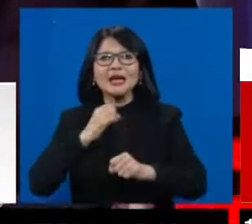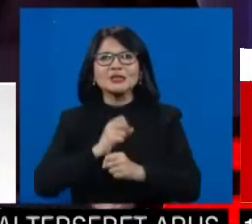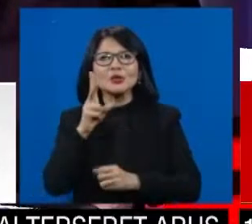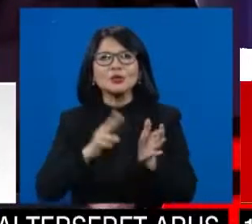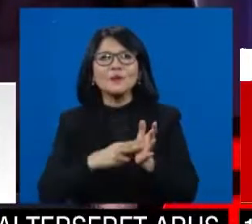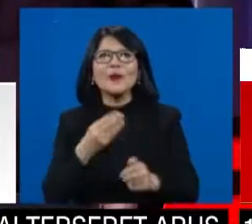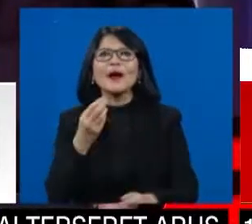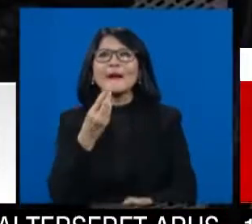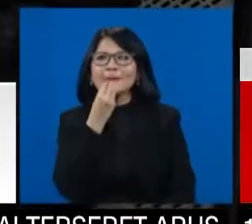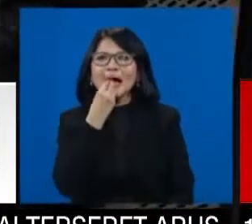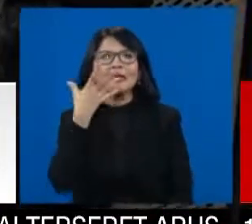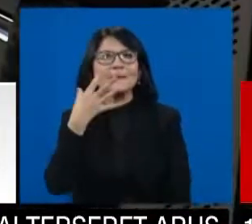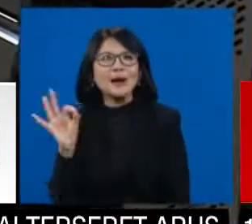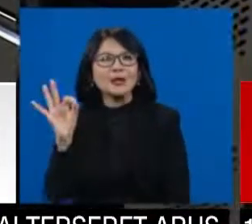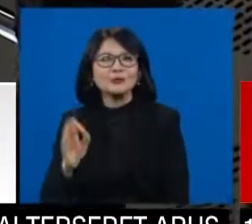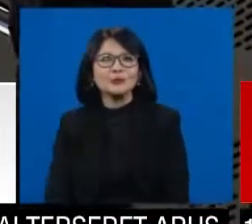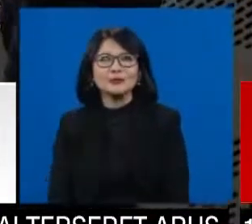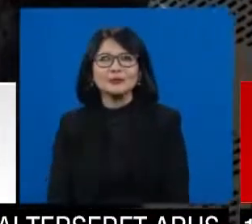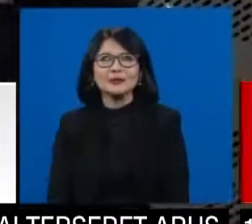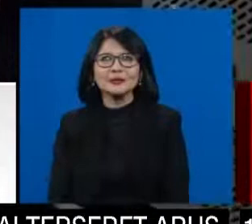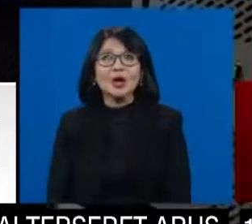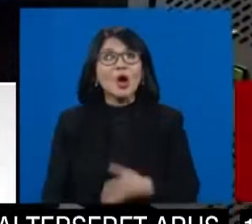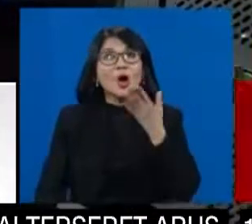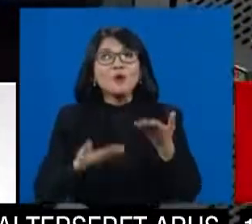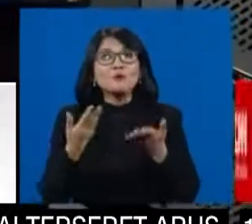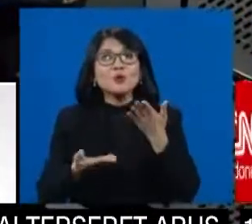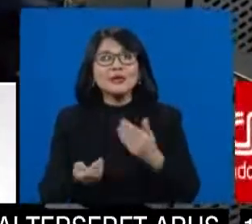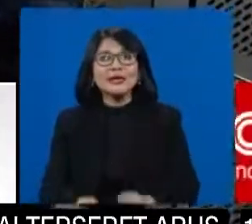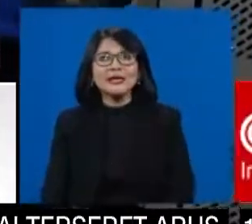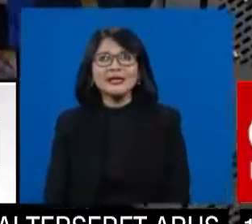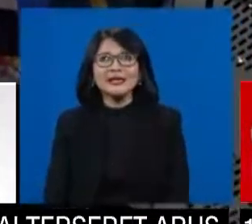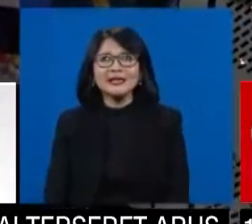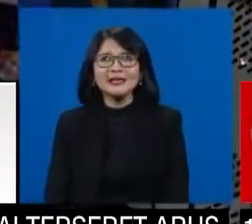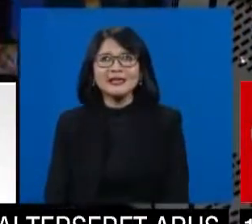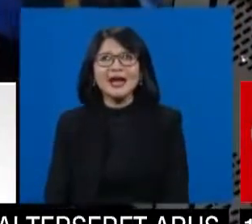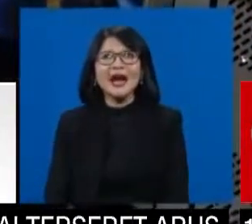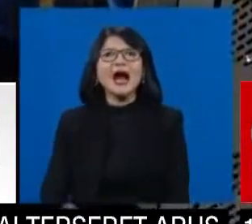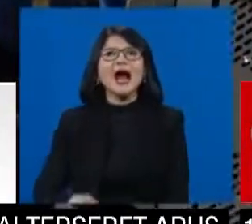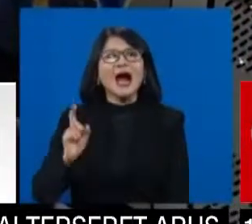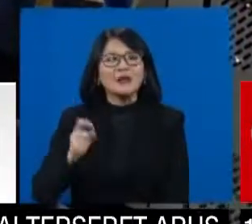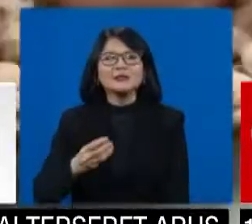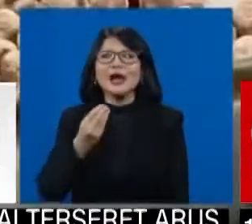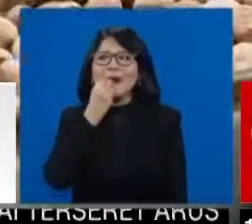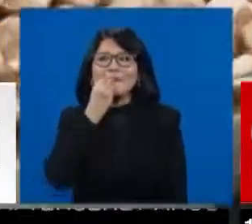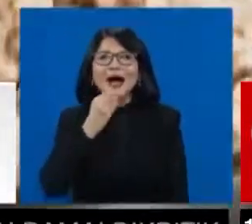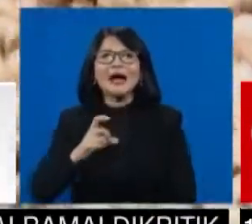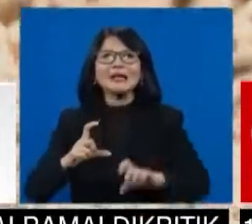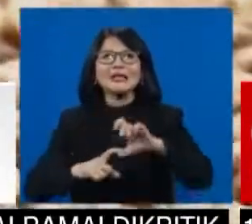baru. Mungkin nggak suatu hari nggak makan namanya kalau belum makan sorghum gitu. Oh, bisa juga, bisa.